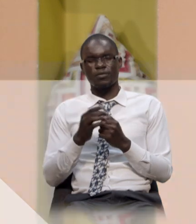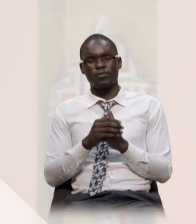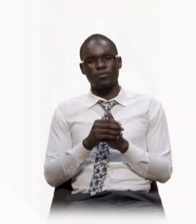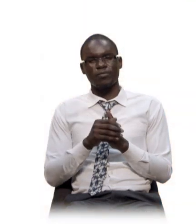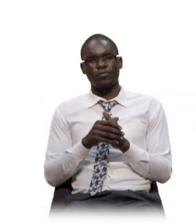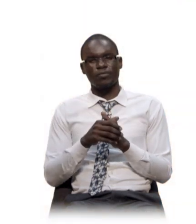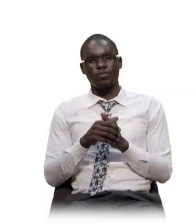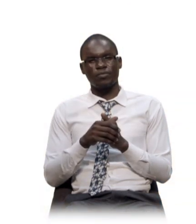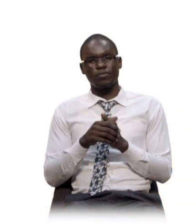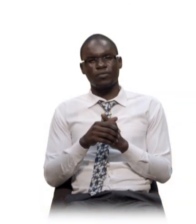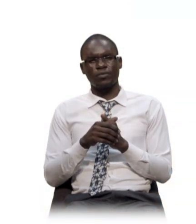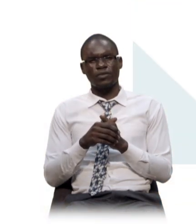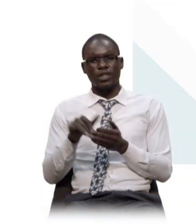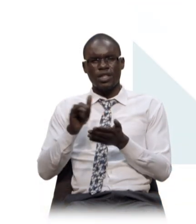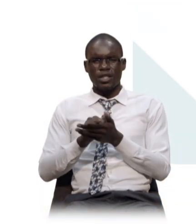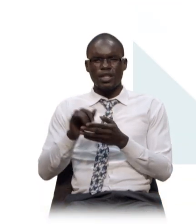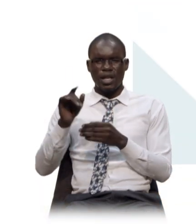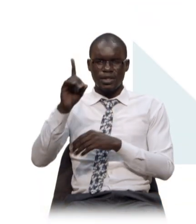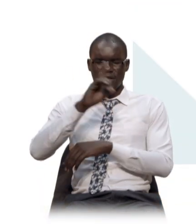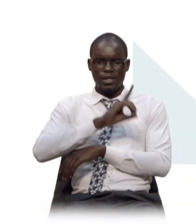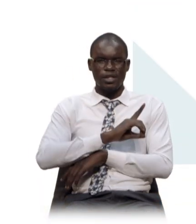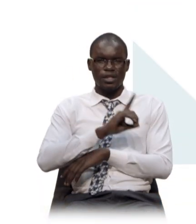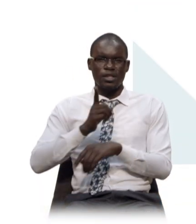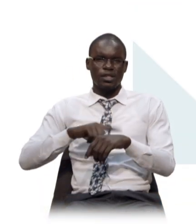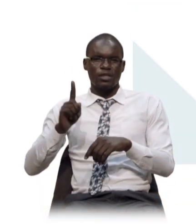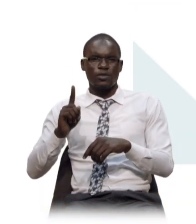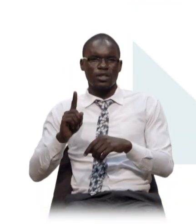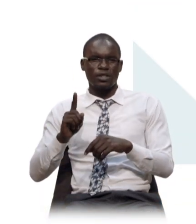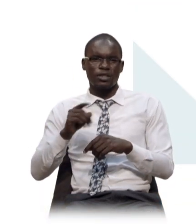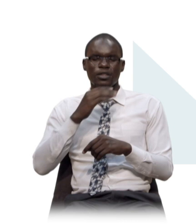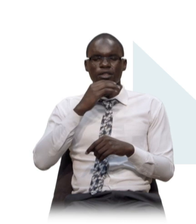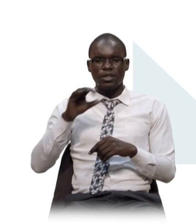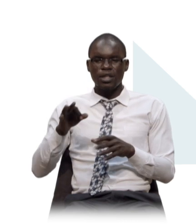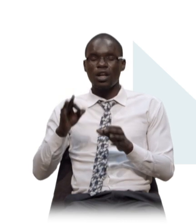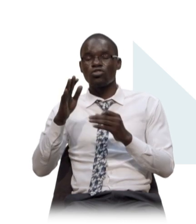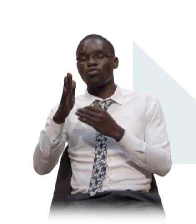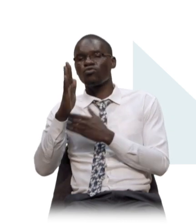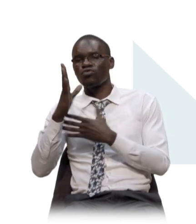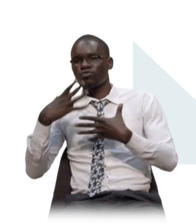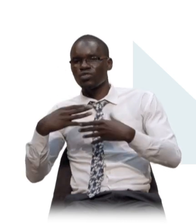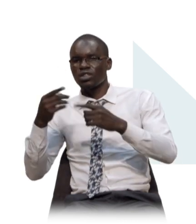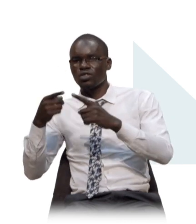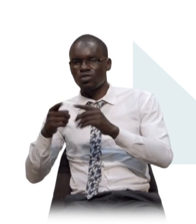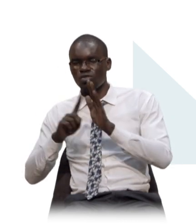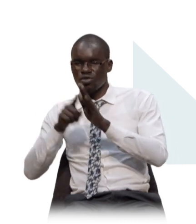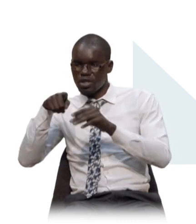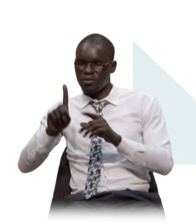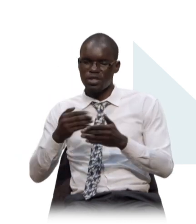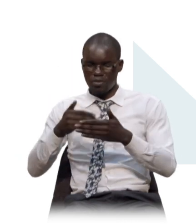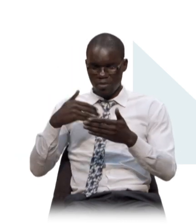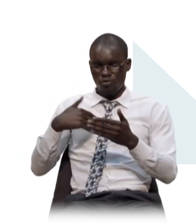nasema hivi, ilikuwa siku moja ambayo hao wana wa Mungu walikwenda kujidhihirisha mbele za